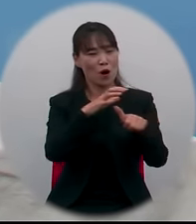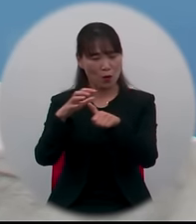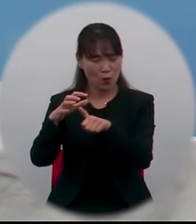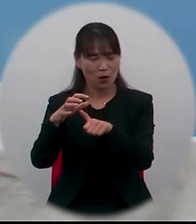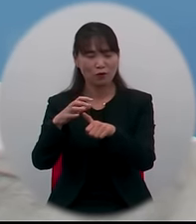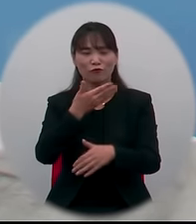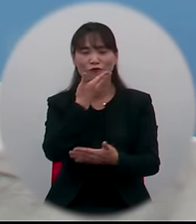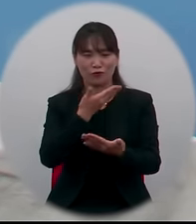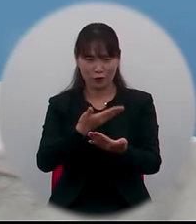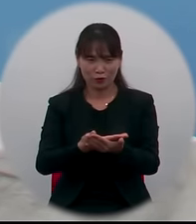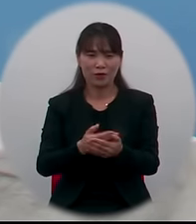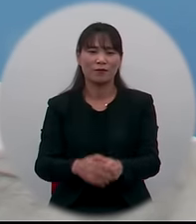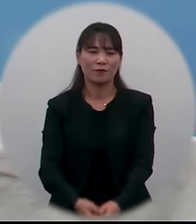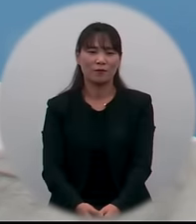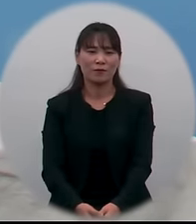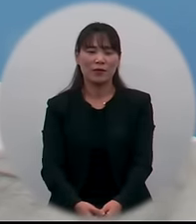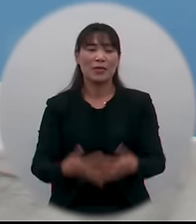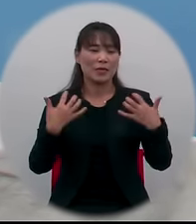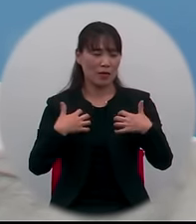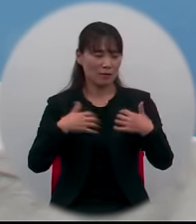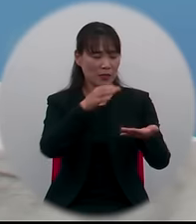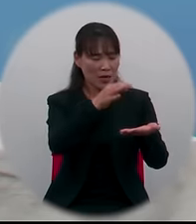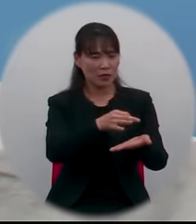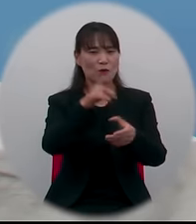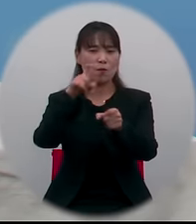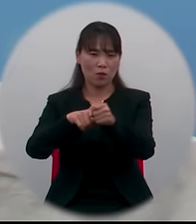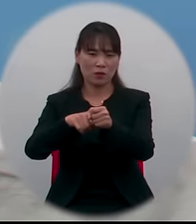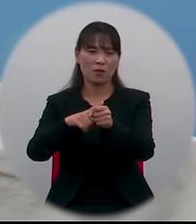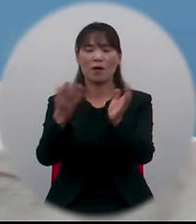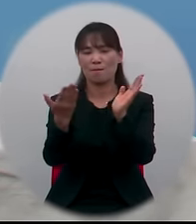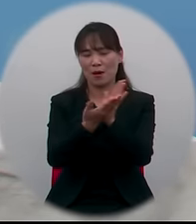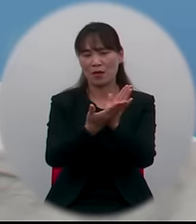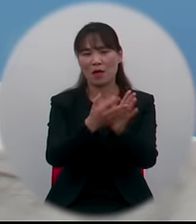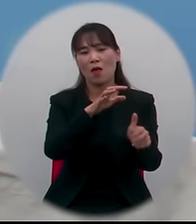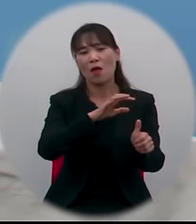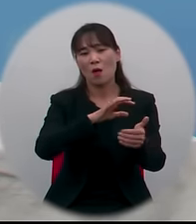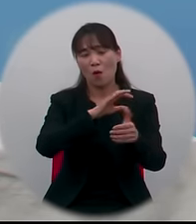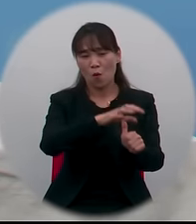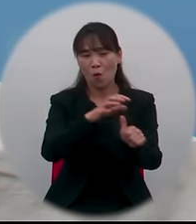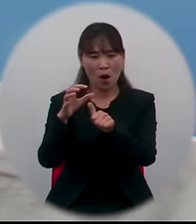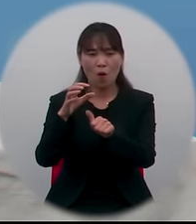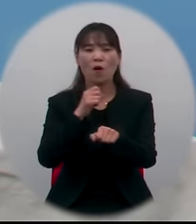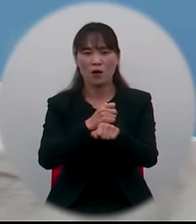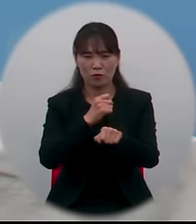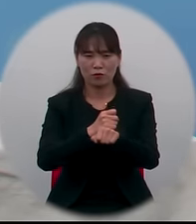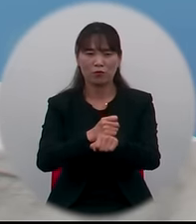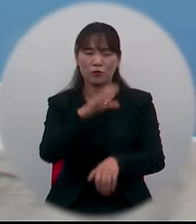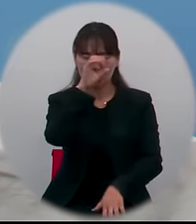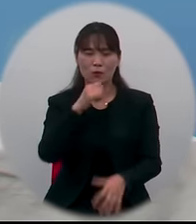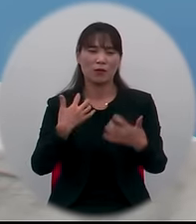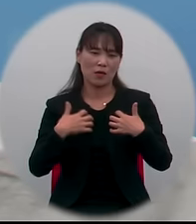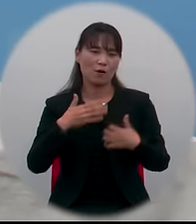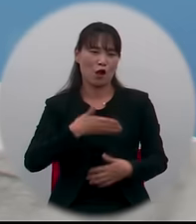중요하다라고 할 때 건강한 게임 사용 지도의 핵심 두 번째는 게임을 가치와 목적에 맞게 활용하도록 좋은 게임을 알려